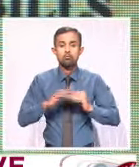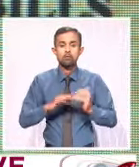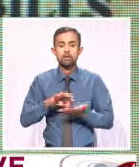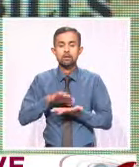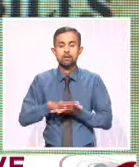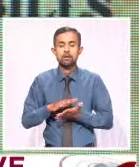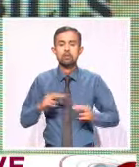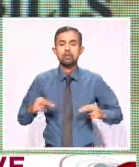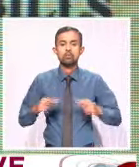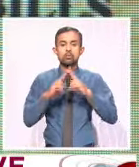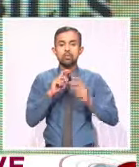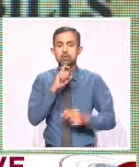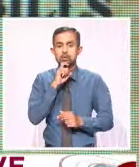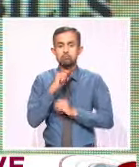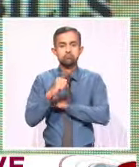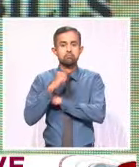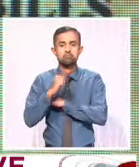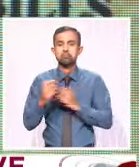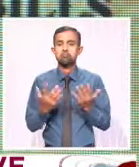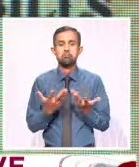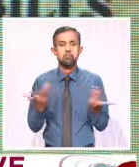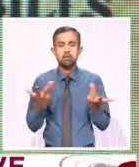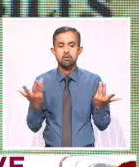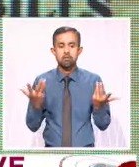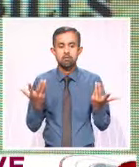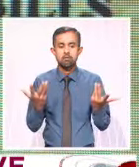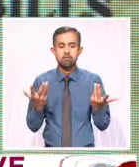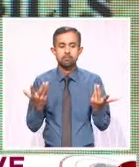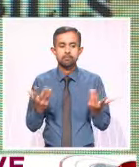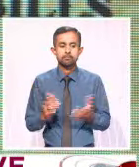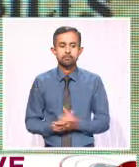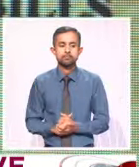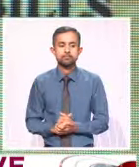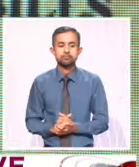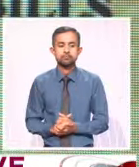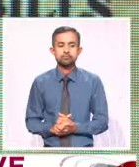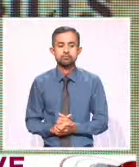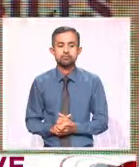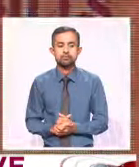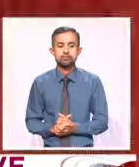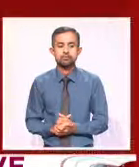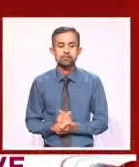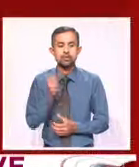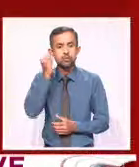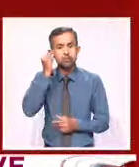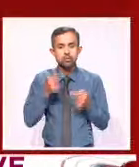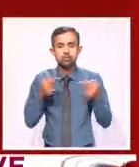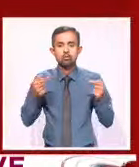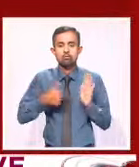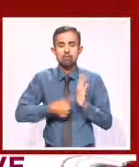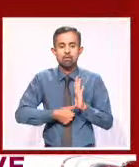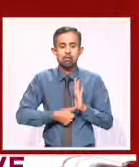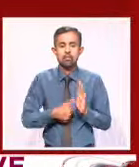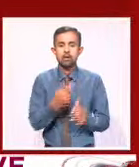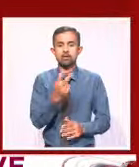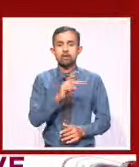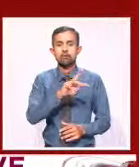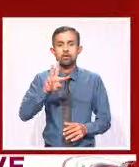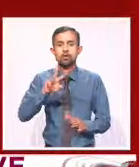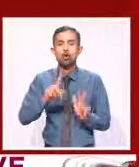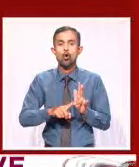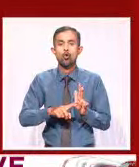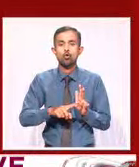කිරීමට ශ්‍රේෂ්ඨාධිකරණයට බලයක් නොබැඳි බවයි එමගින් දැනුම් දී ඇත්තේ. ත්‍රස්ත විරෝධී පනත් කැටුම්පත